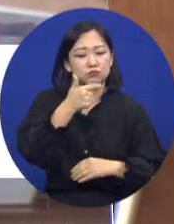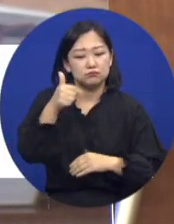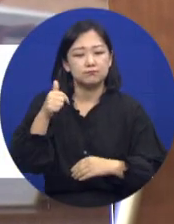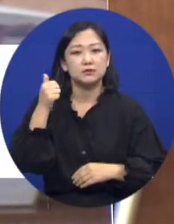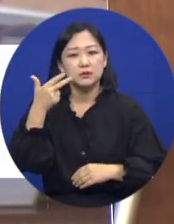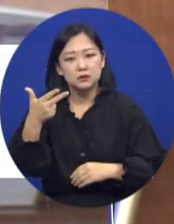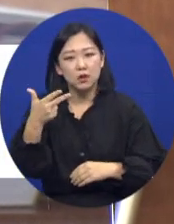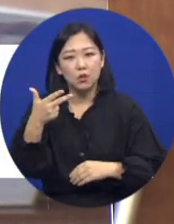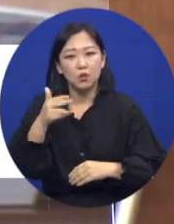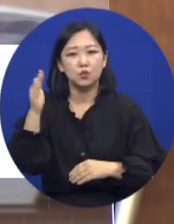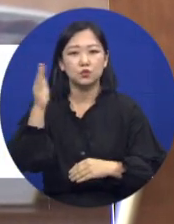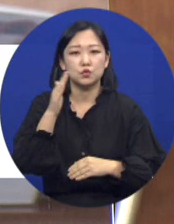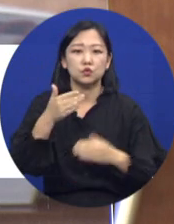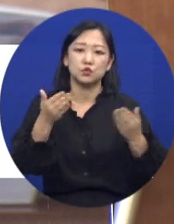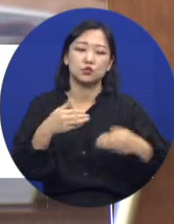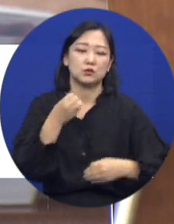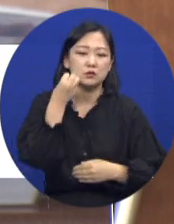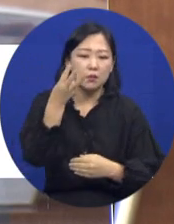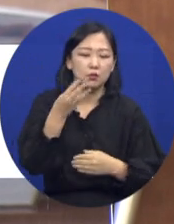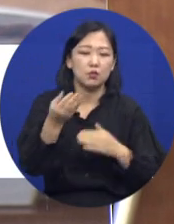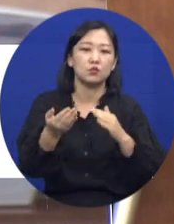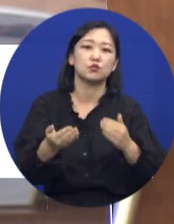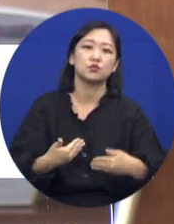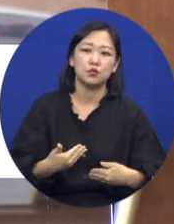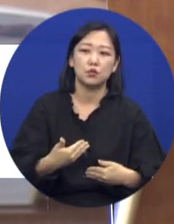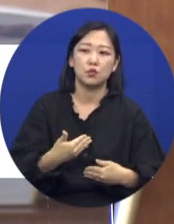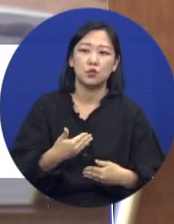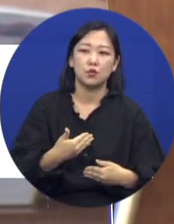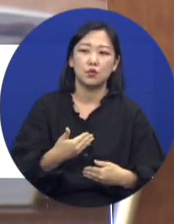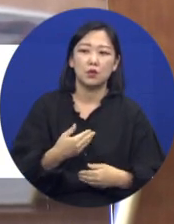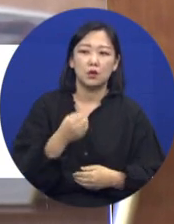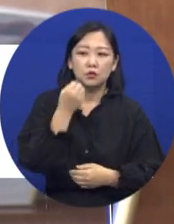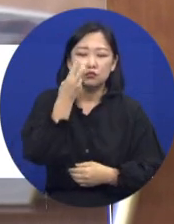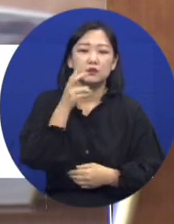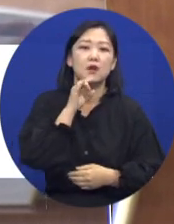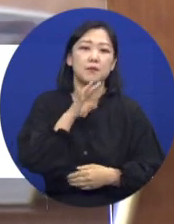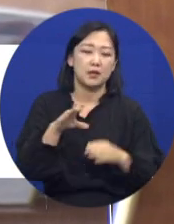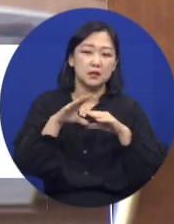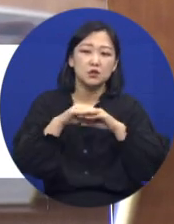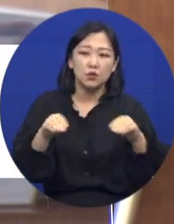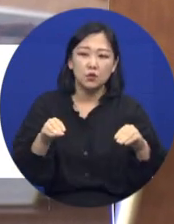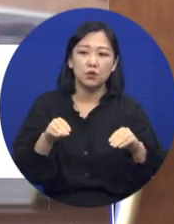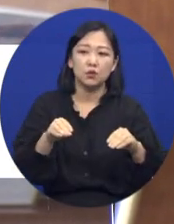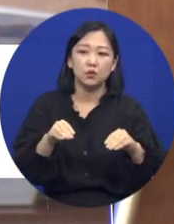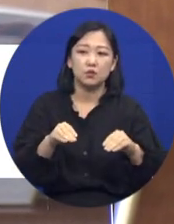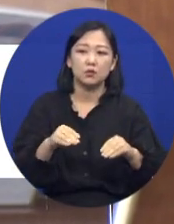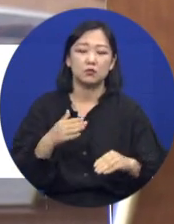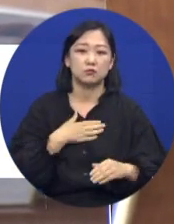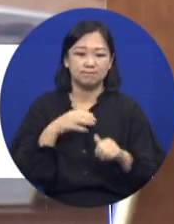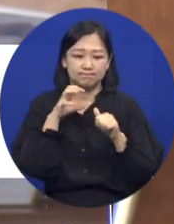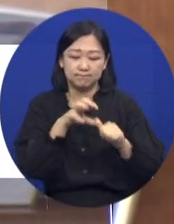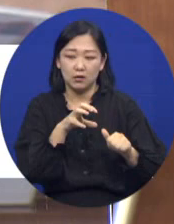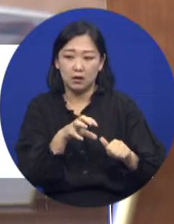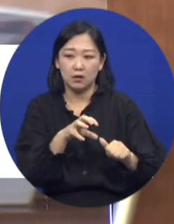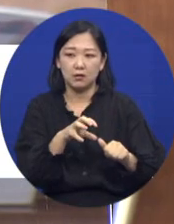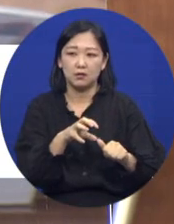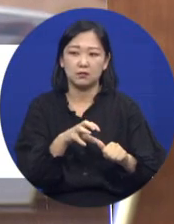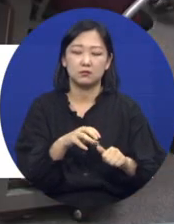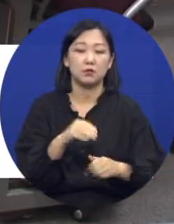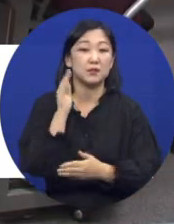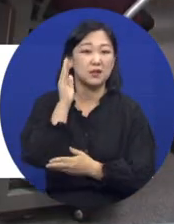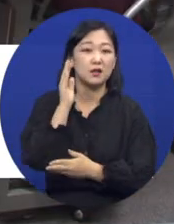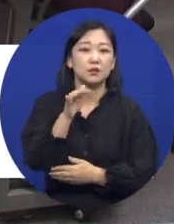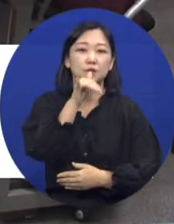보내줘야지 이거 한 3개월 전에 보내가지고 저희가 환경평가하러 가니까 두 달 만에 처리하러 가는 거는 저희 협박하는 거 아니냐 압박하는 이런 얘기